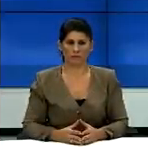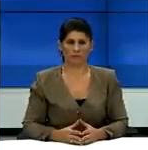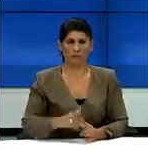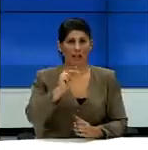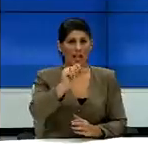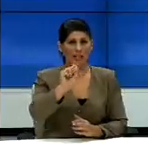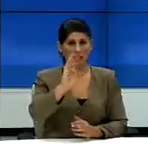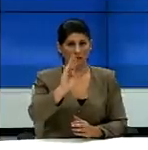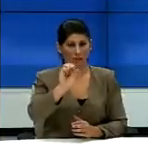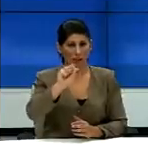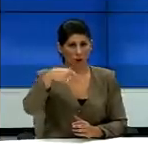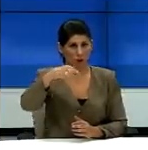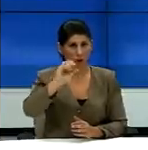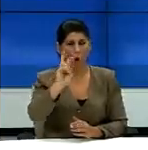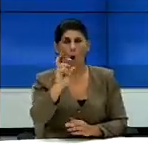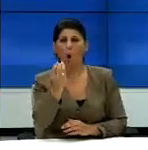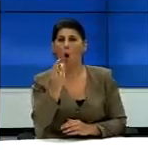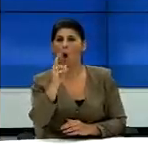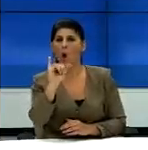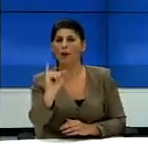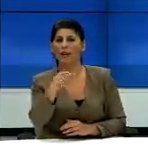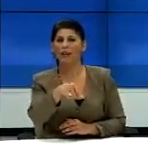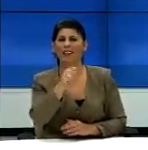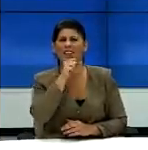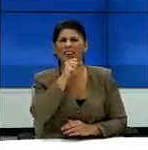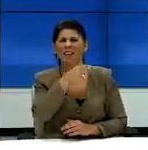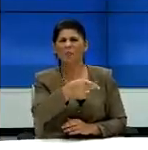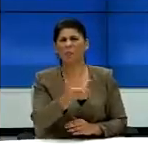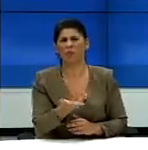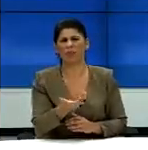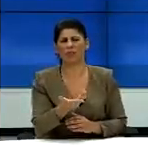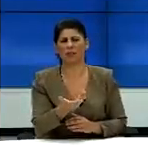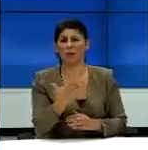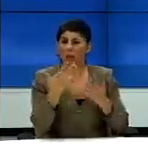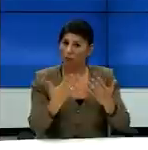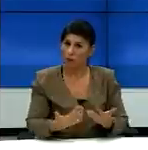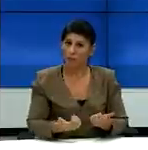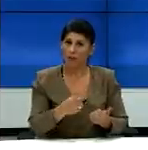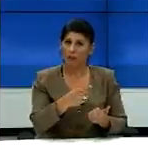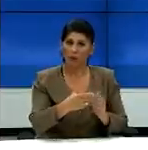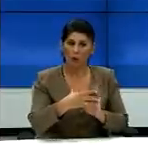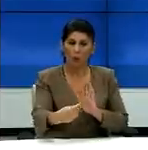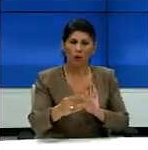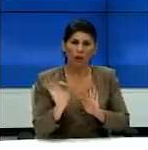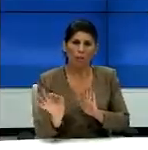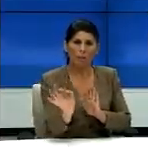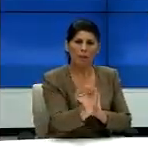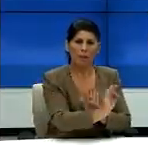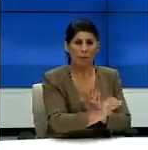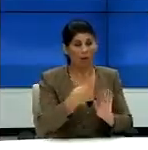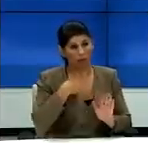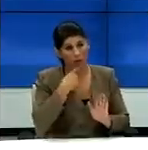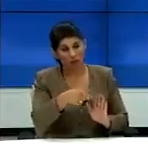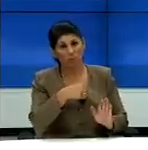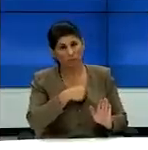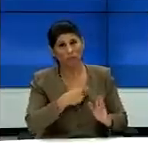ασβεστοχώρι, αν δεν κάνω λάθος, εκεί που ήταν το γυροκομείο όπου υπήρξε η μετάδοση. Δεν αντιλέγω,